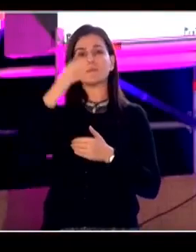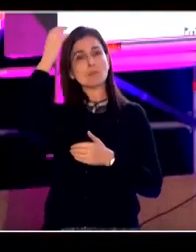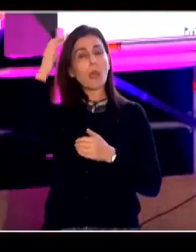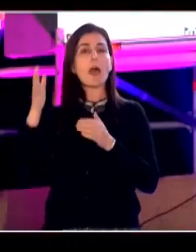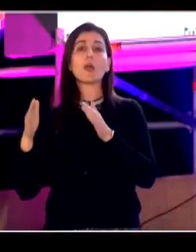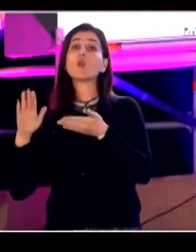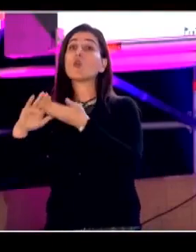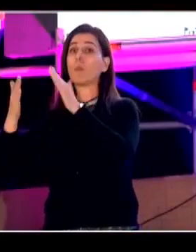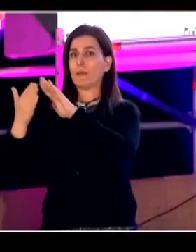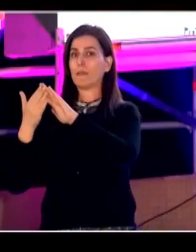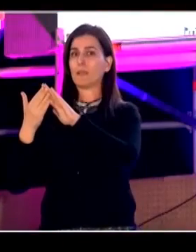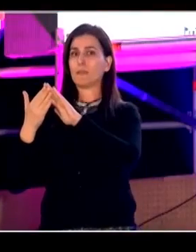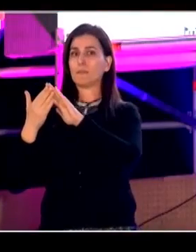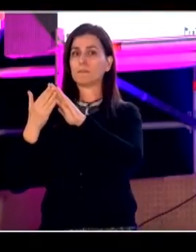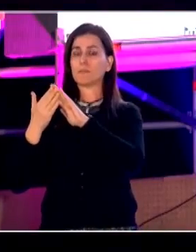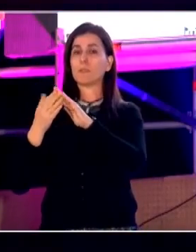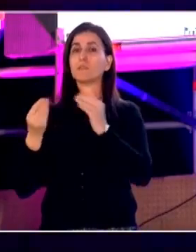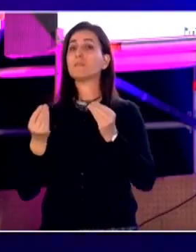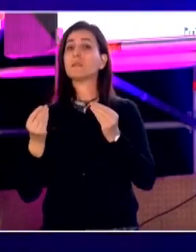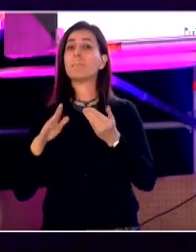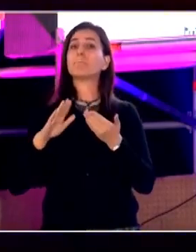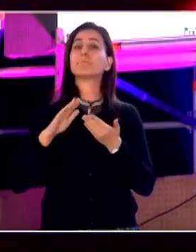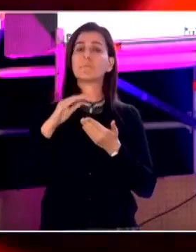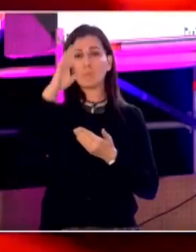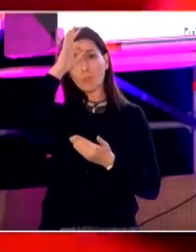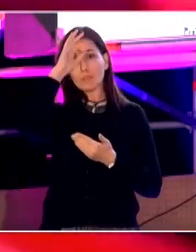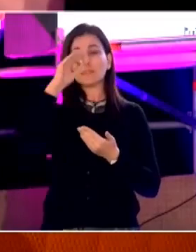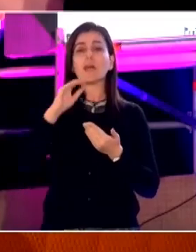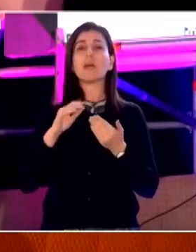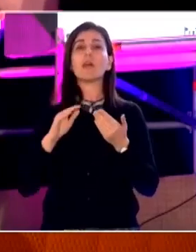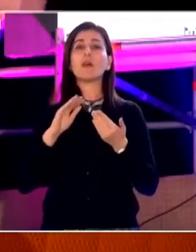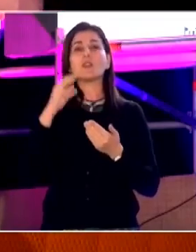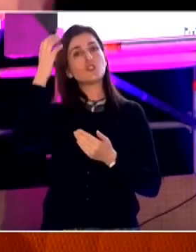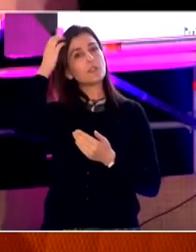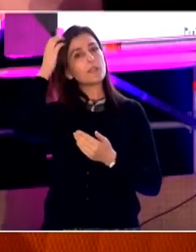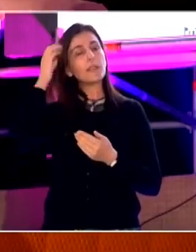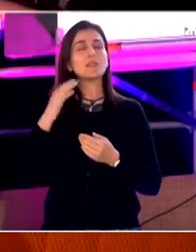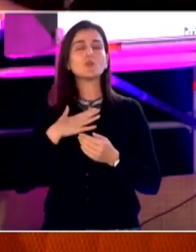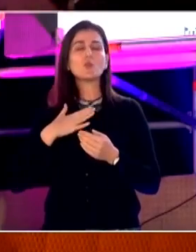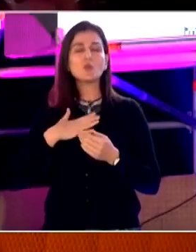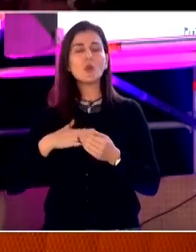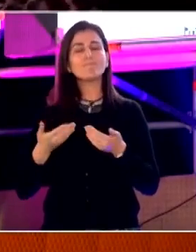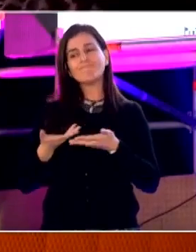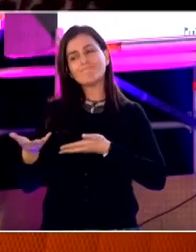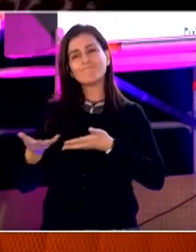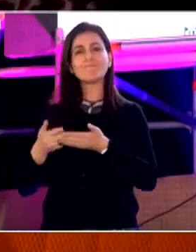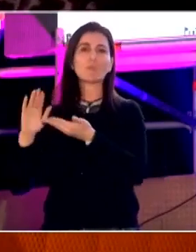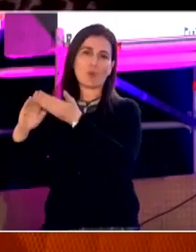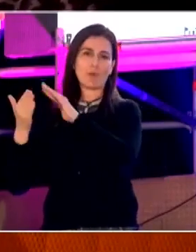komunitetin. Ajo përveç se policia e shtetit duhet bëhet për ditë më shumë polici e komunitetit.